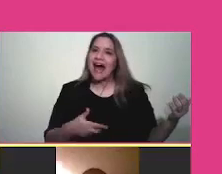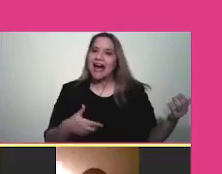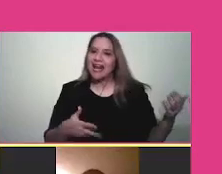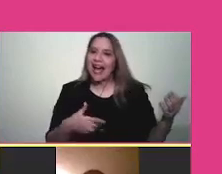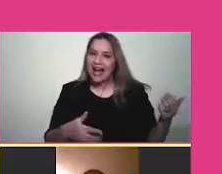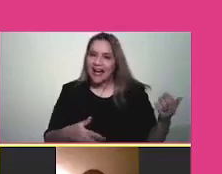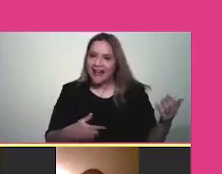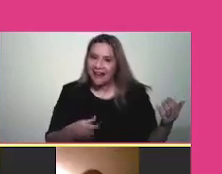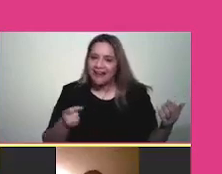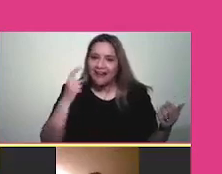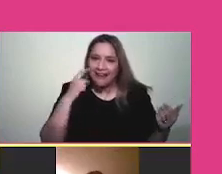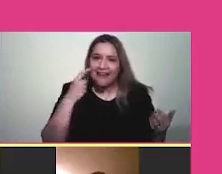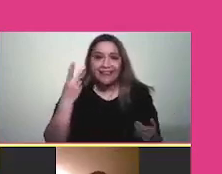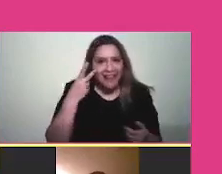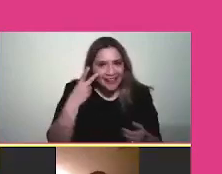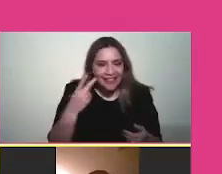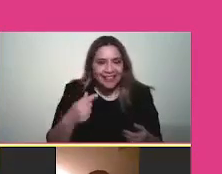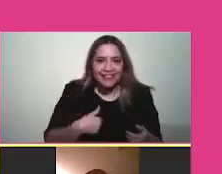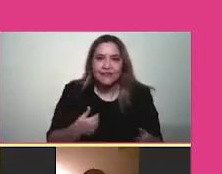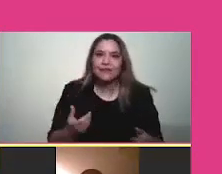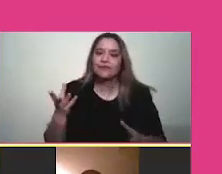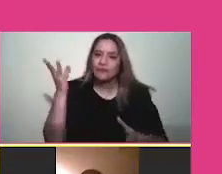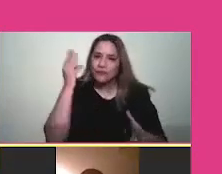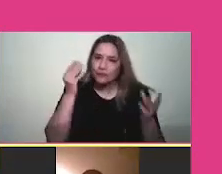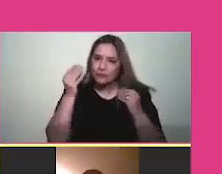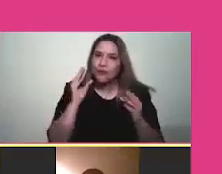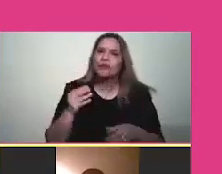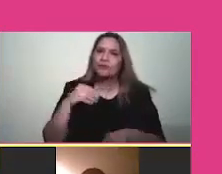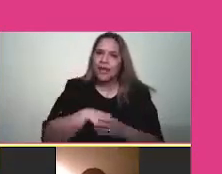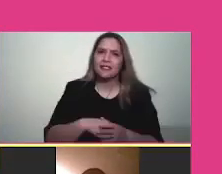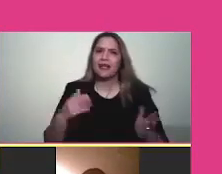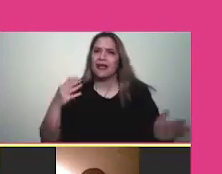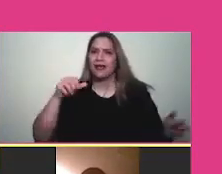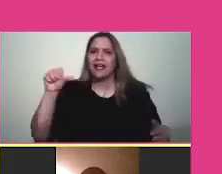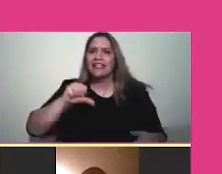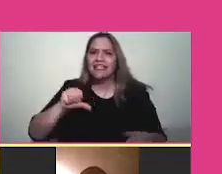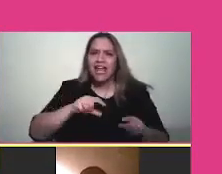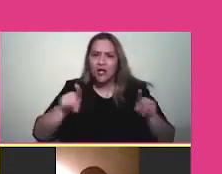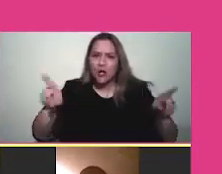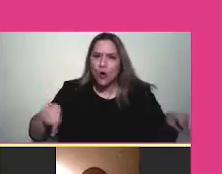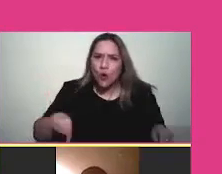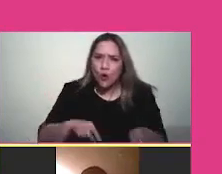η κάμερα πίσω να δείτε. Το παιχνίδι μπορεί να παιχτεί μέσα στο νερό, μπορεί να παιχτεί μέσα